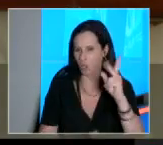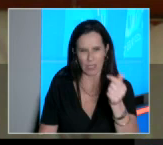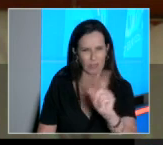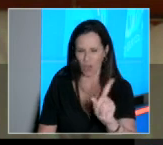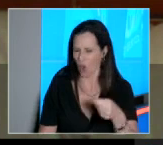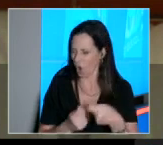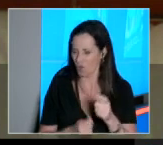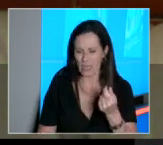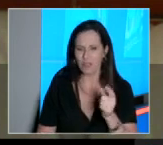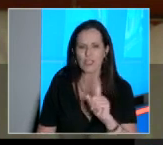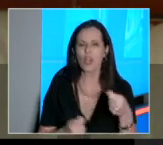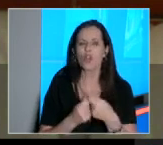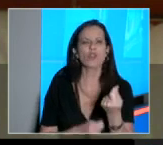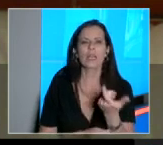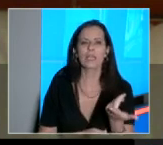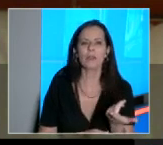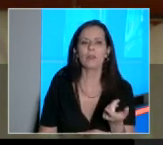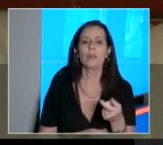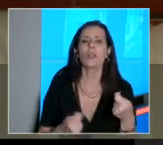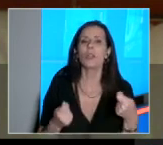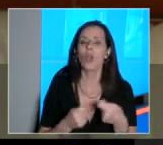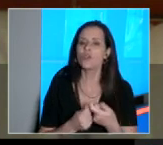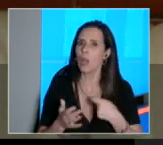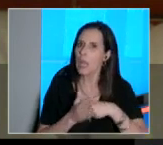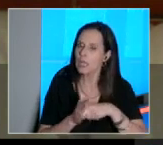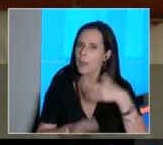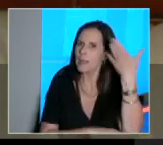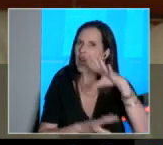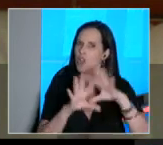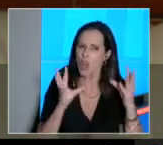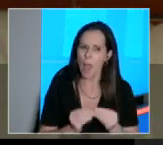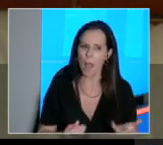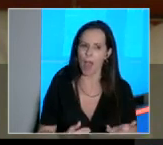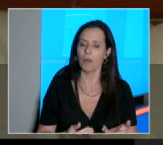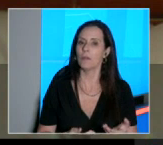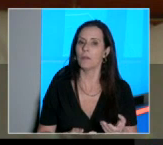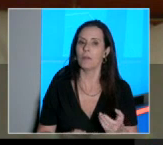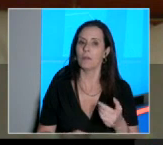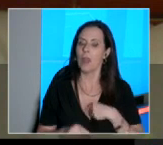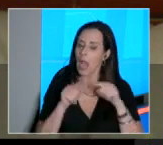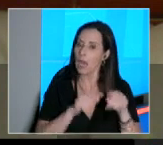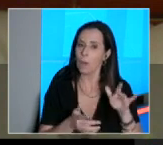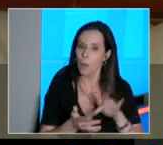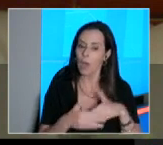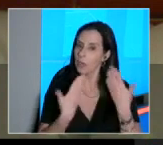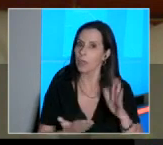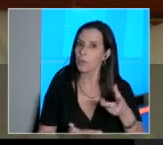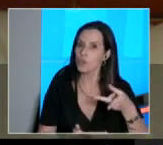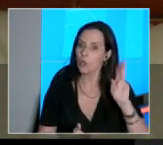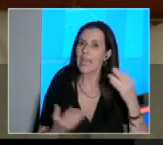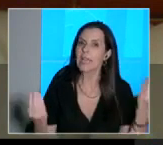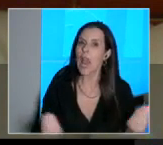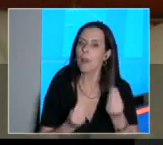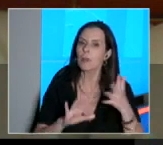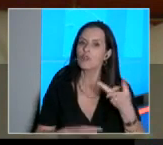כסף לאנשים האלה, זה לא עניין של תלאים, זה עניין של תקן מדינה שלמה. Okay. להעביר אותנו למסלול, לתת כמה שיותר